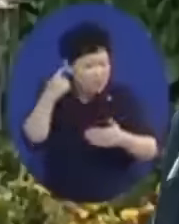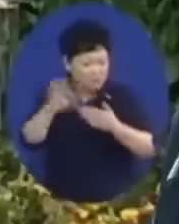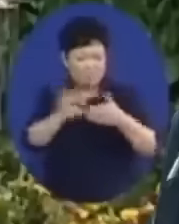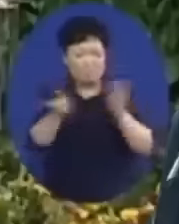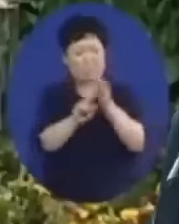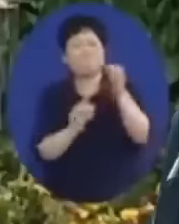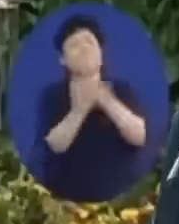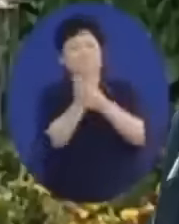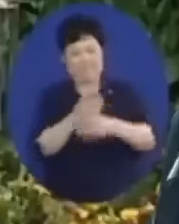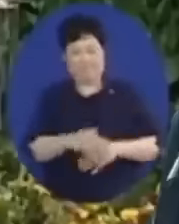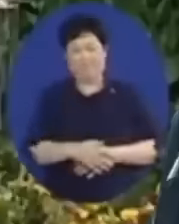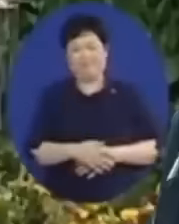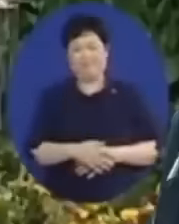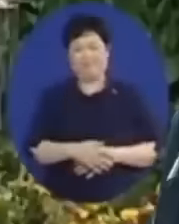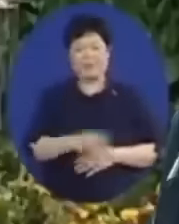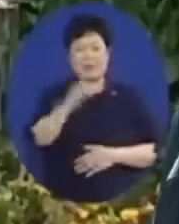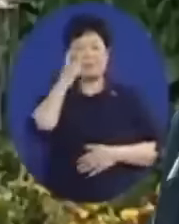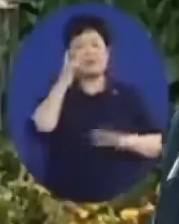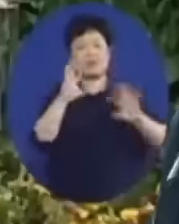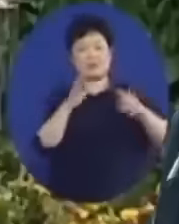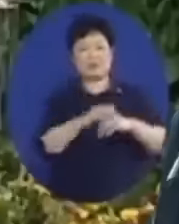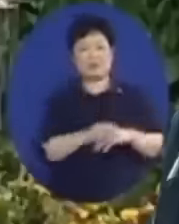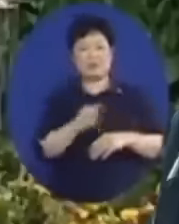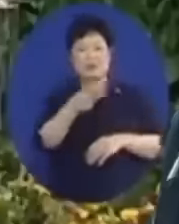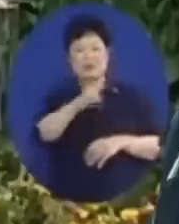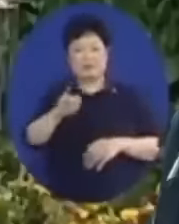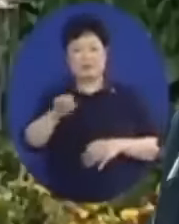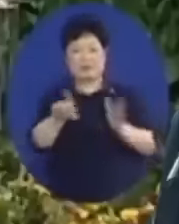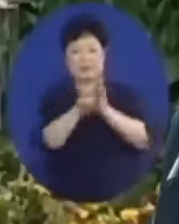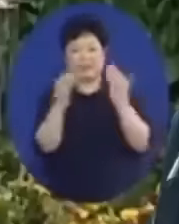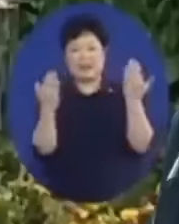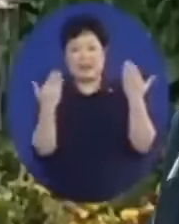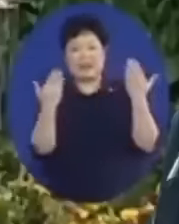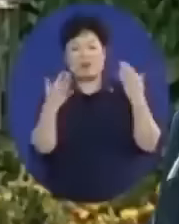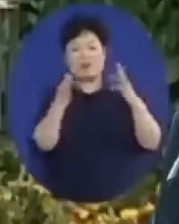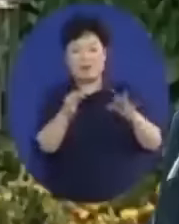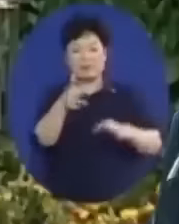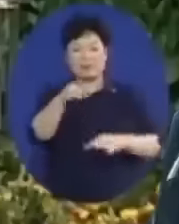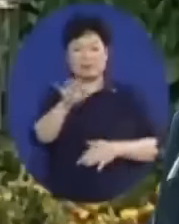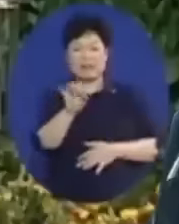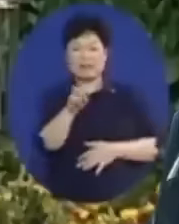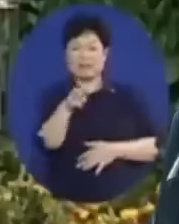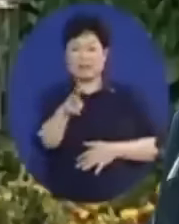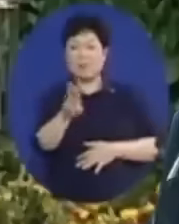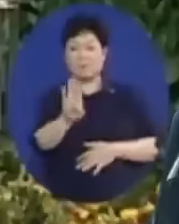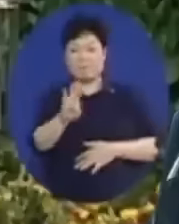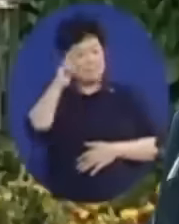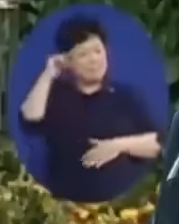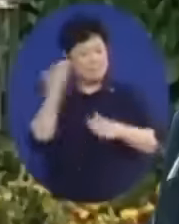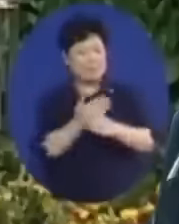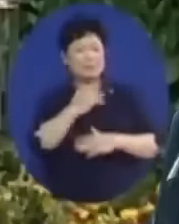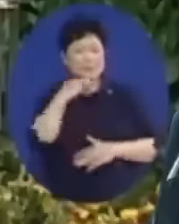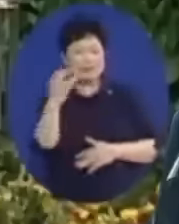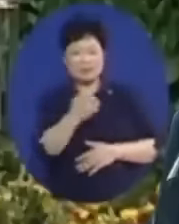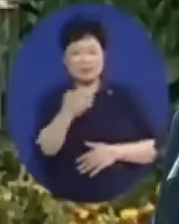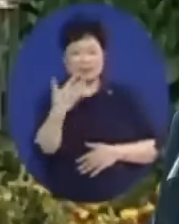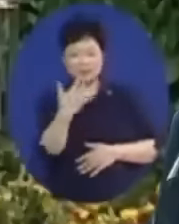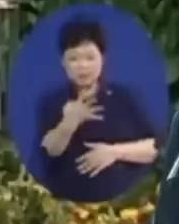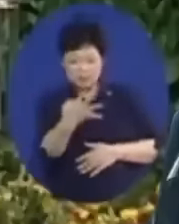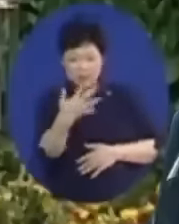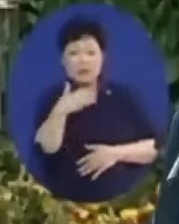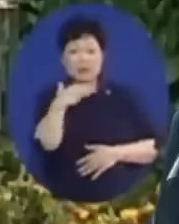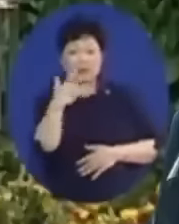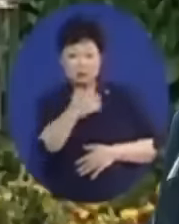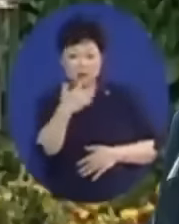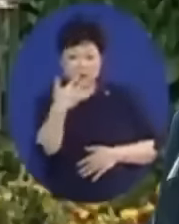생기는 것입니다. 미국의 리버티 신학교의 김참력 박사는 88세의 노인인데도